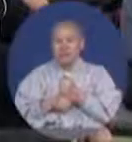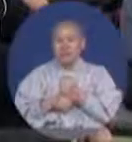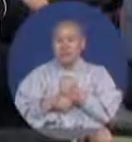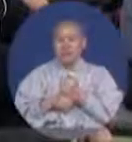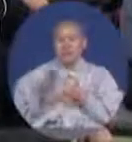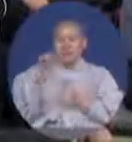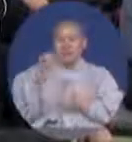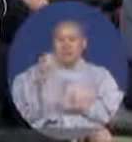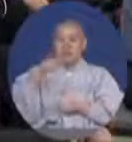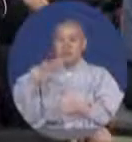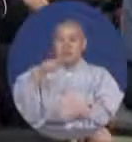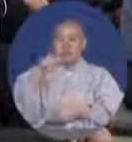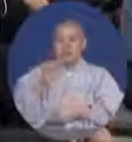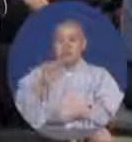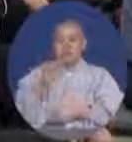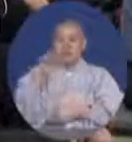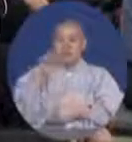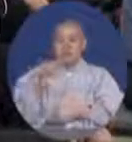굴복무명,